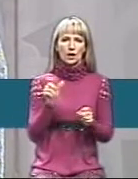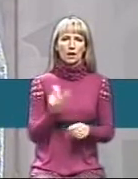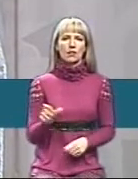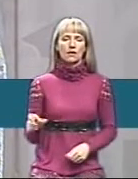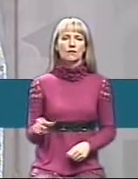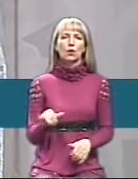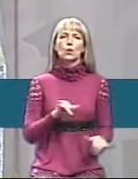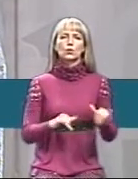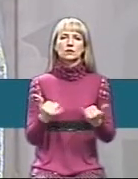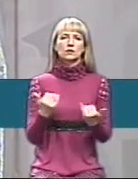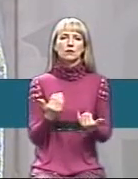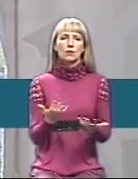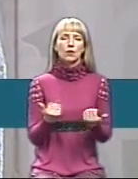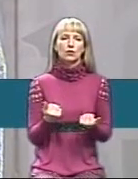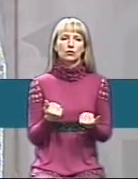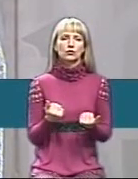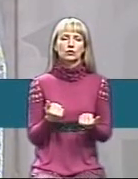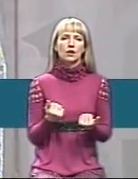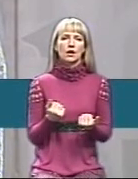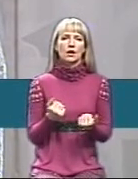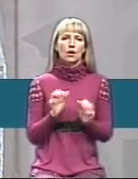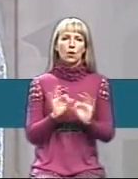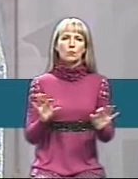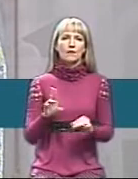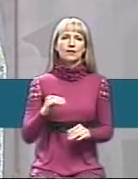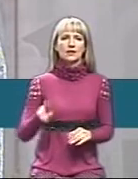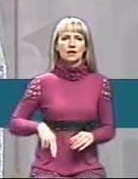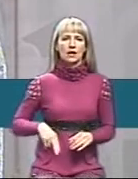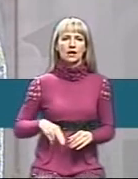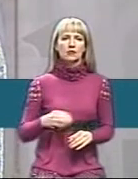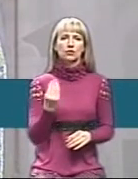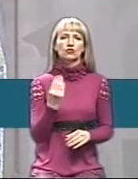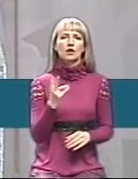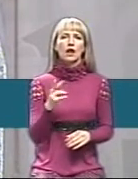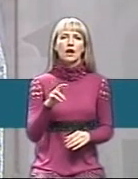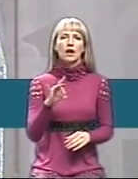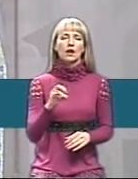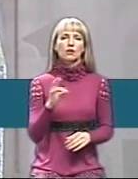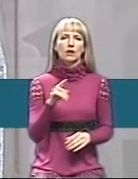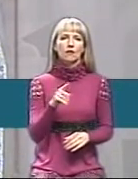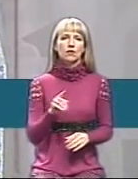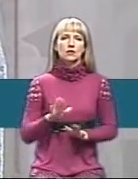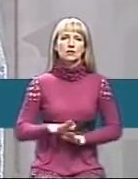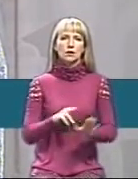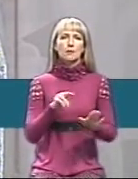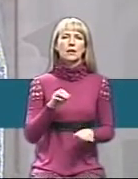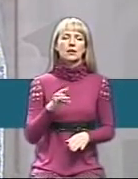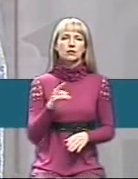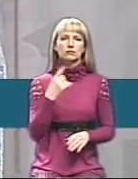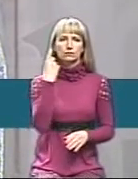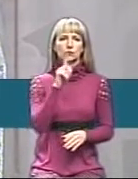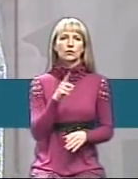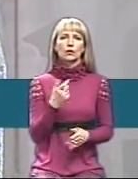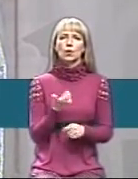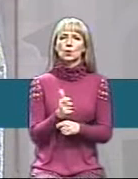сьогодні намагалися отримати коментар від директора театру молоді Віталія Шкляренка, але його заступниця Надія Петренко повідомила нам, що він